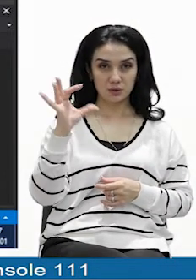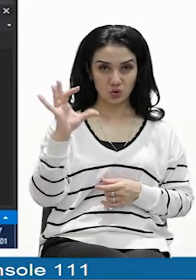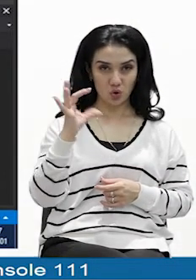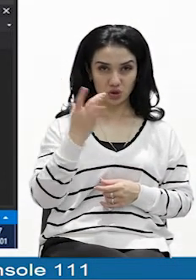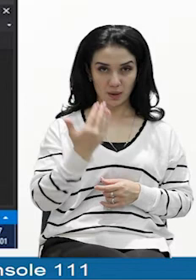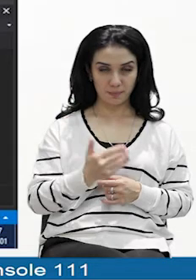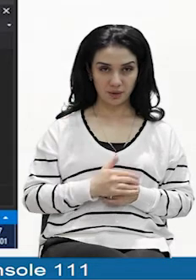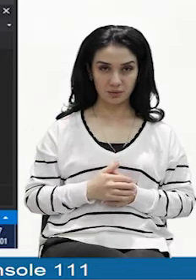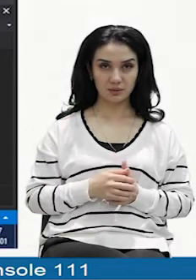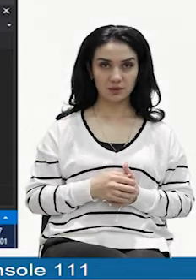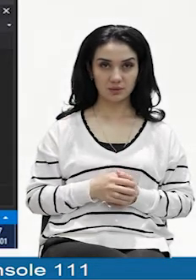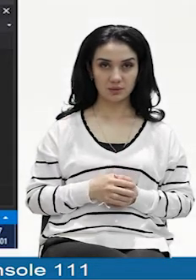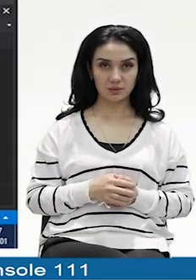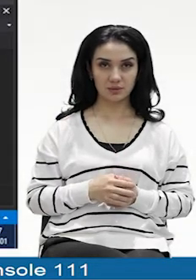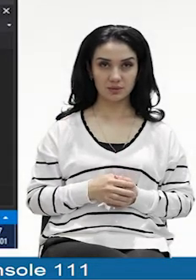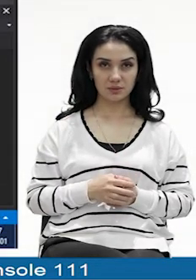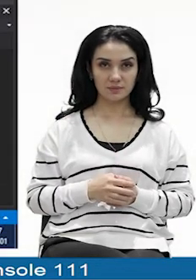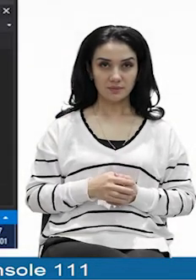Chorshanba,